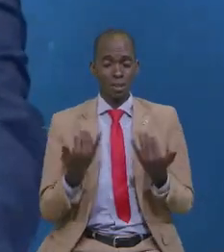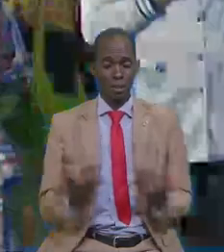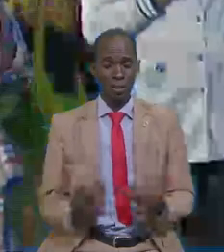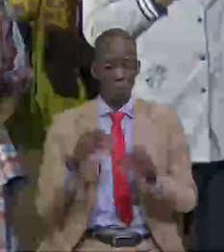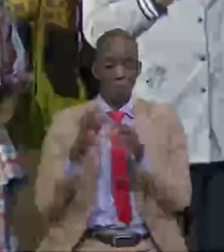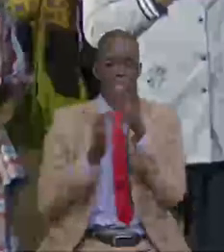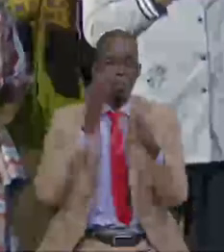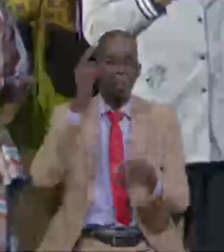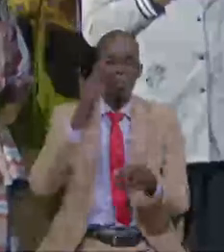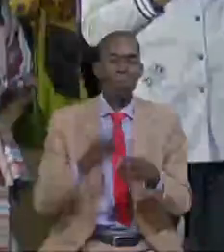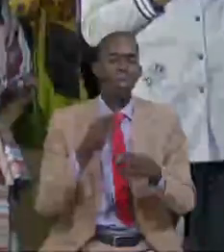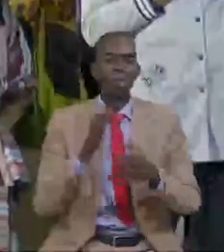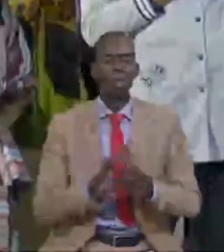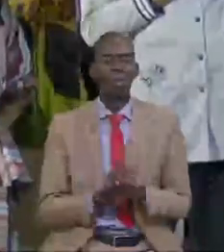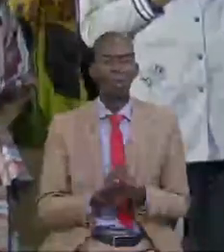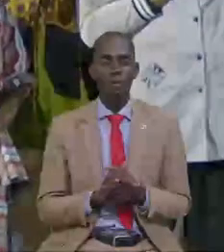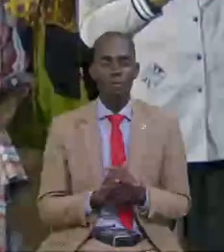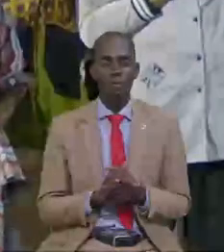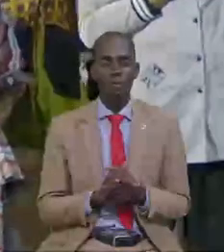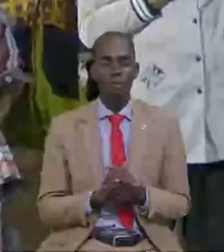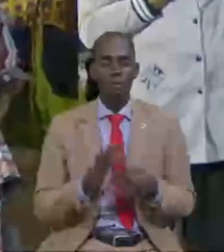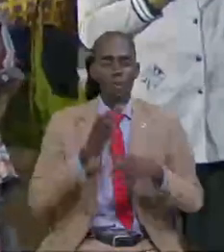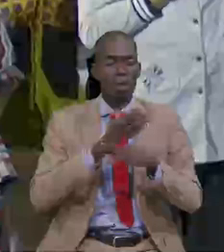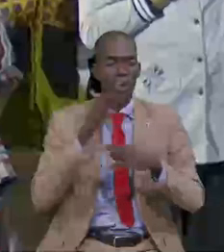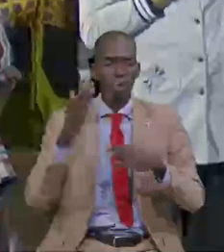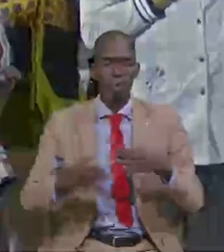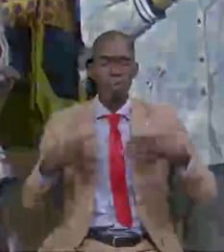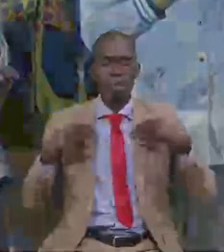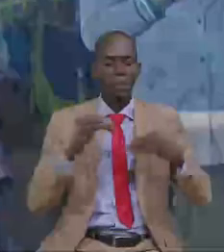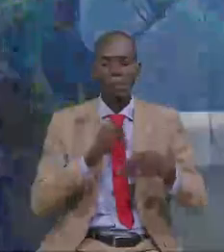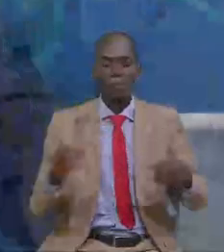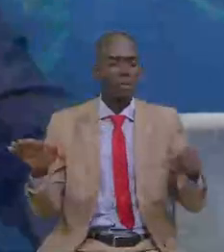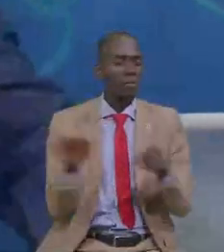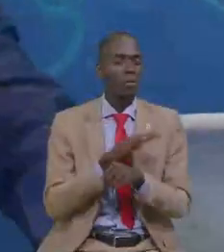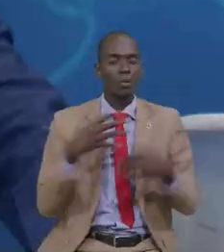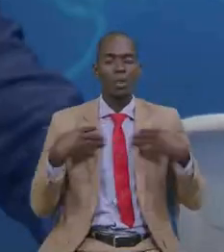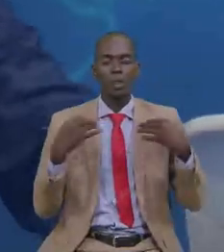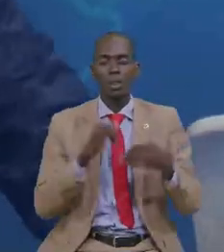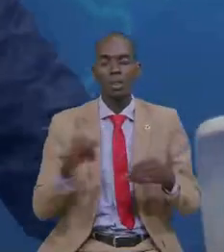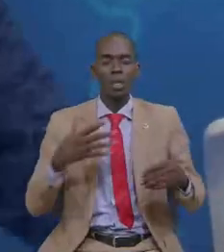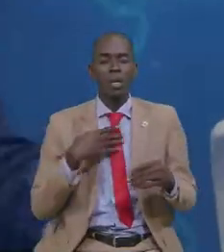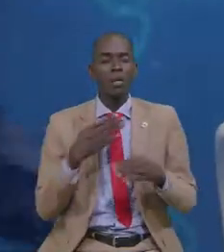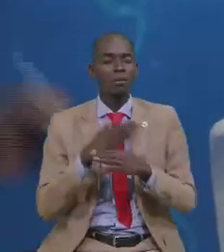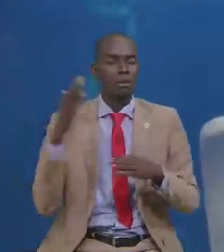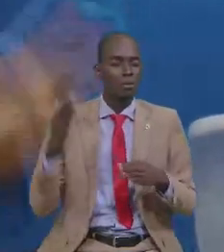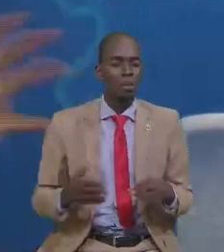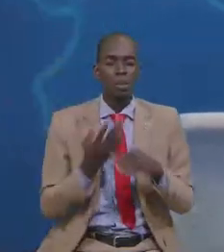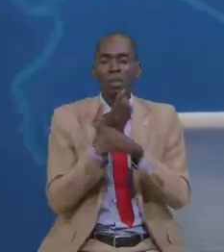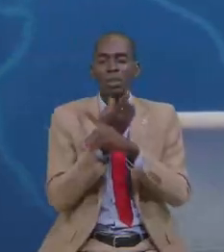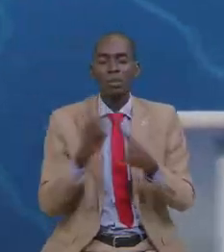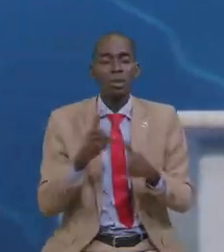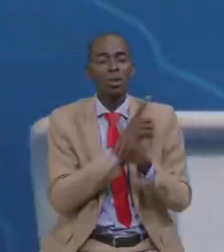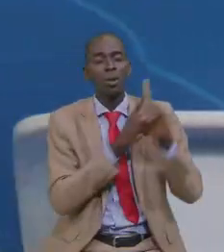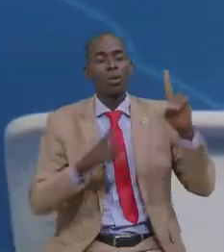vie ici ce soir, au nom de Jésus-Christ. La guérison complète, la guérison totale,